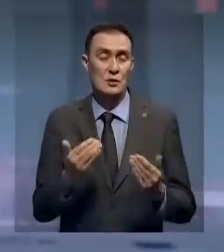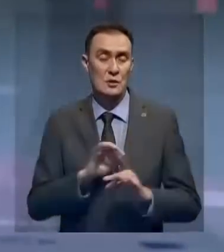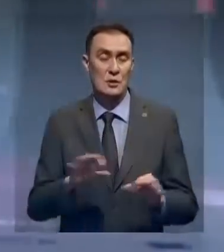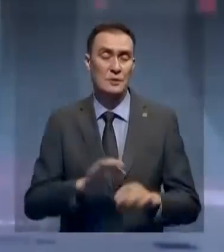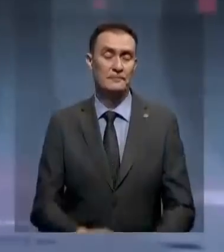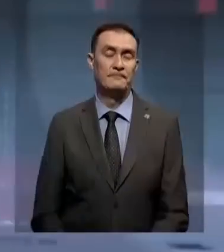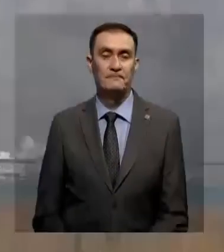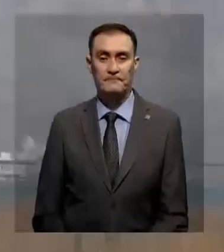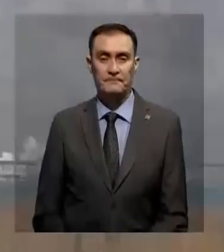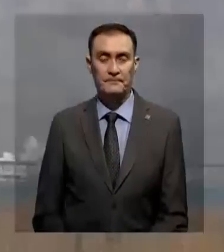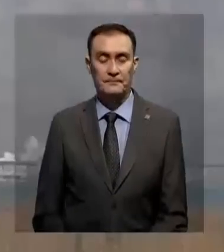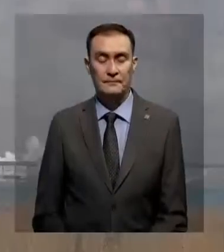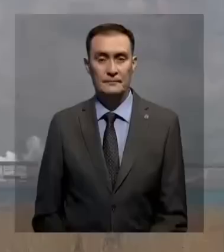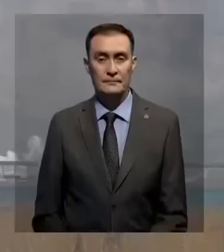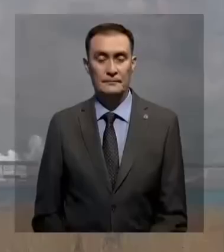Лисенбердиной.